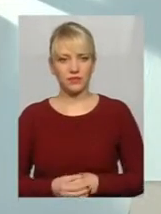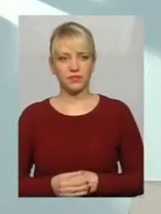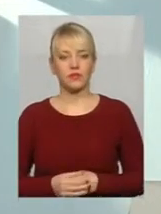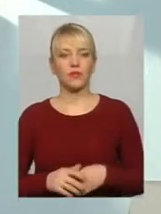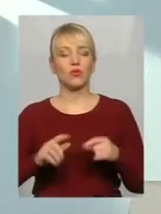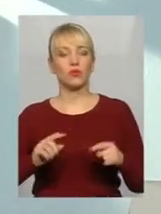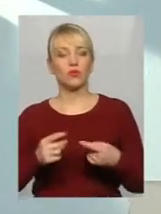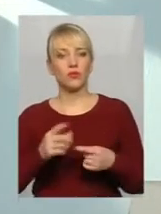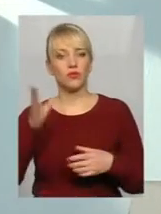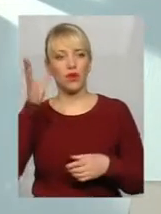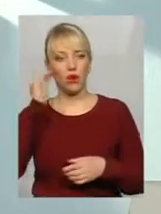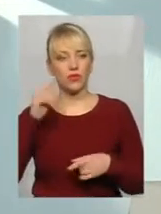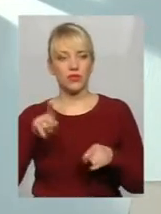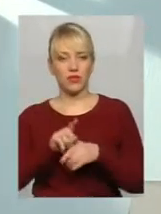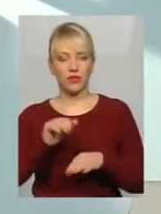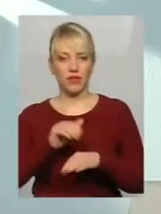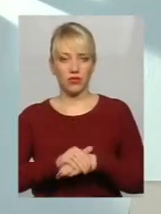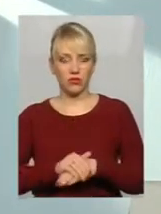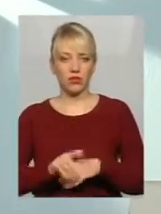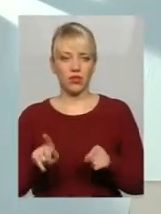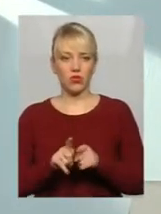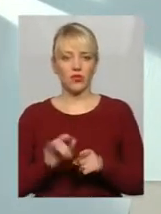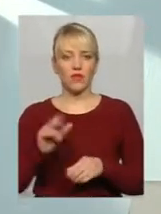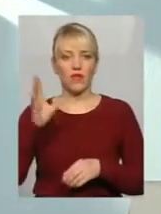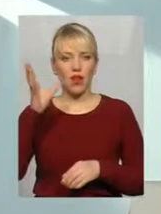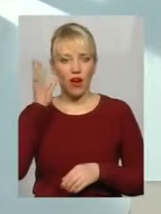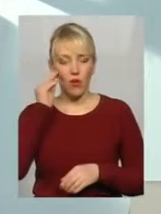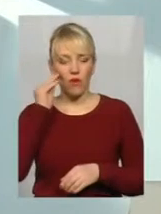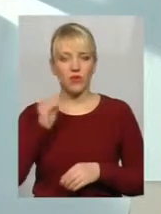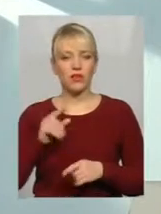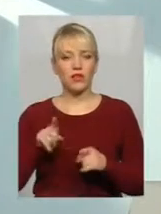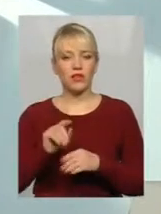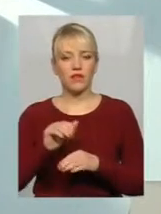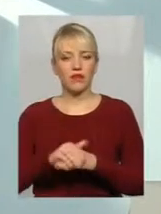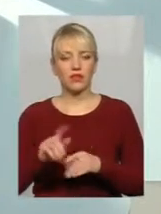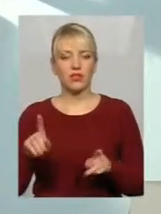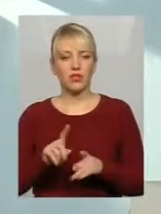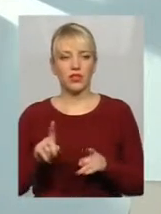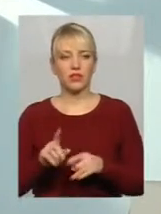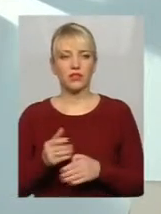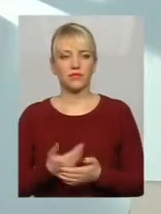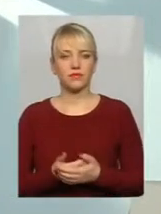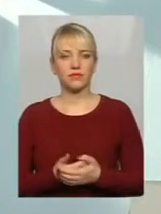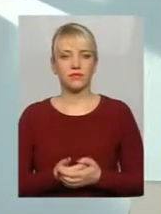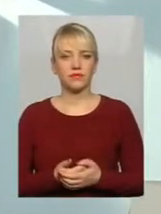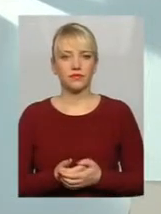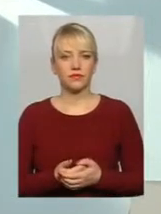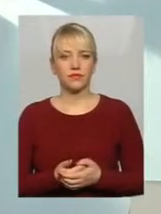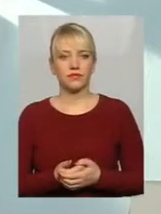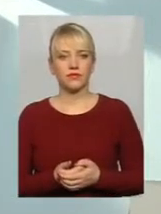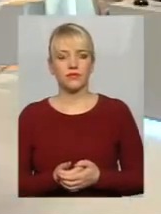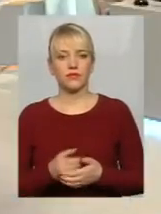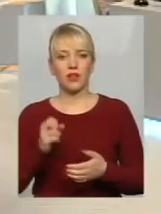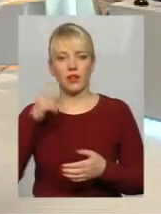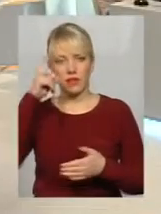Тому враховуються і такі фактори також. Також враховуються фактори, які там, скажімо так, віросповідання.